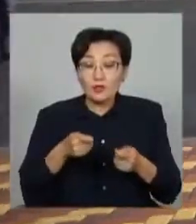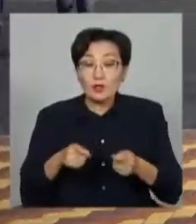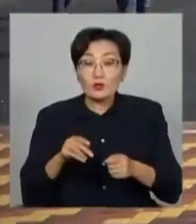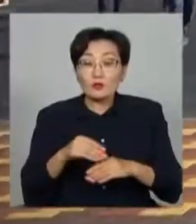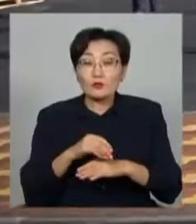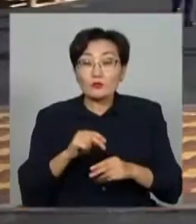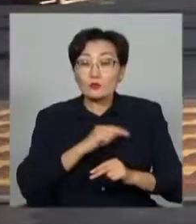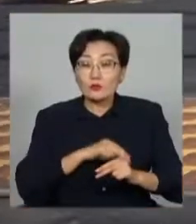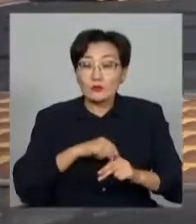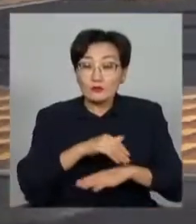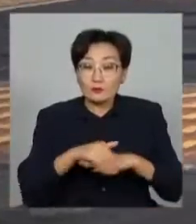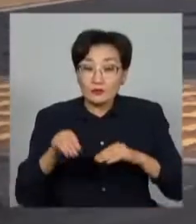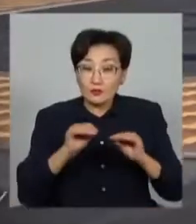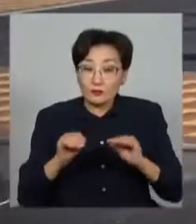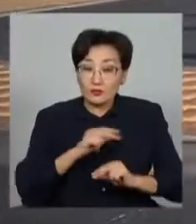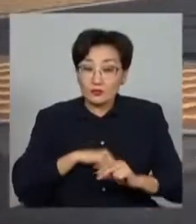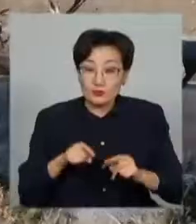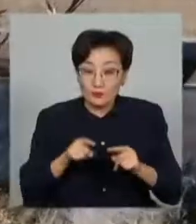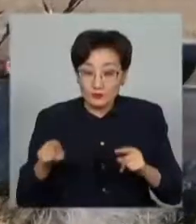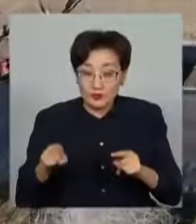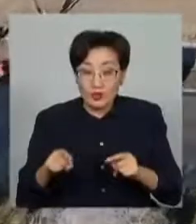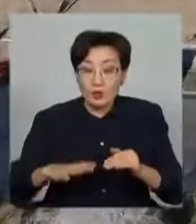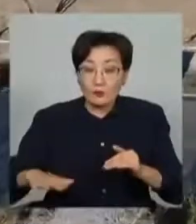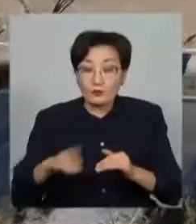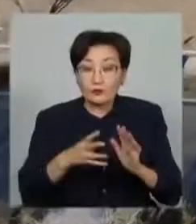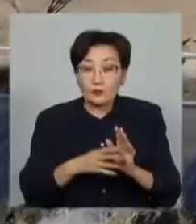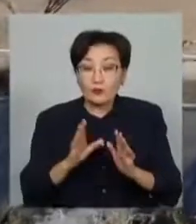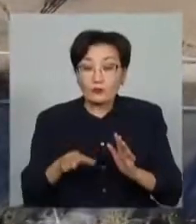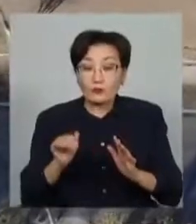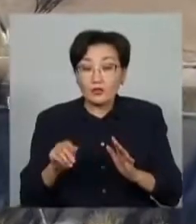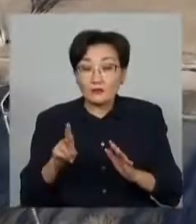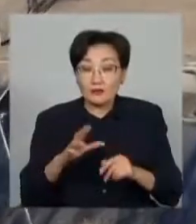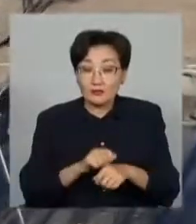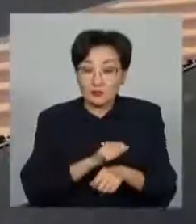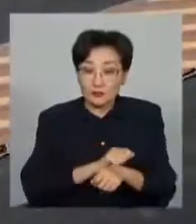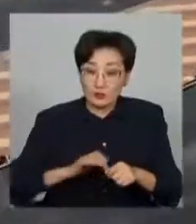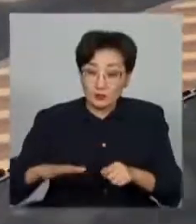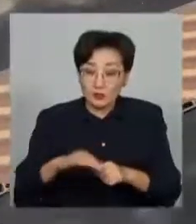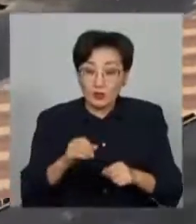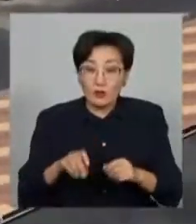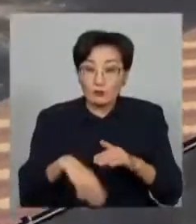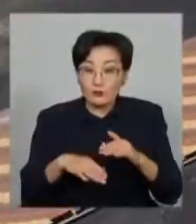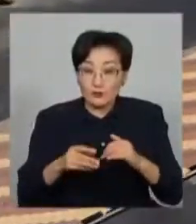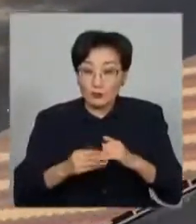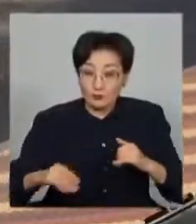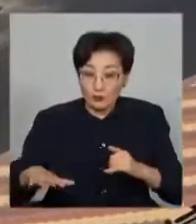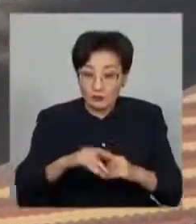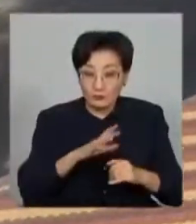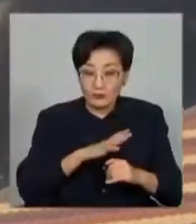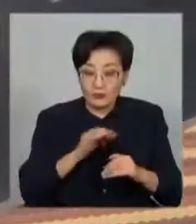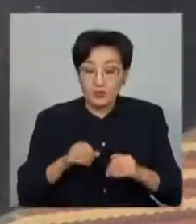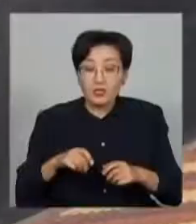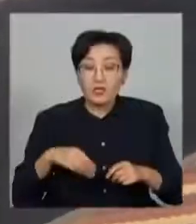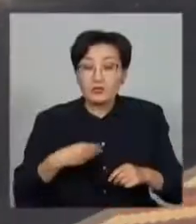Трудовая көшесіндегі абаттандыру жұмысы барысын көрді. Аумағы 9000 шаршы метр болатын бұл жерде қараусыз жатқан орын болатын. Мұнда